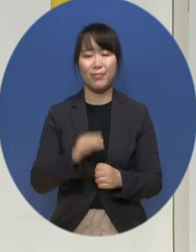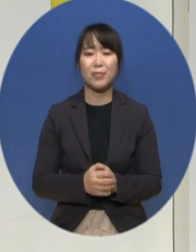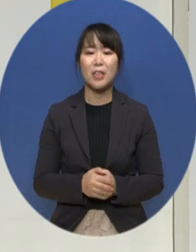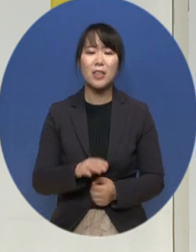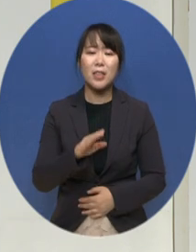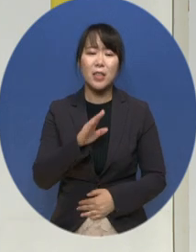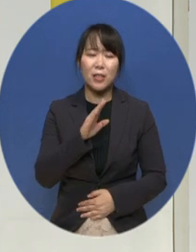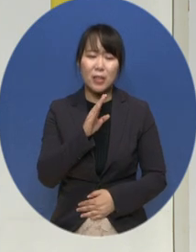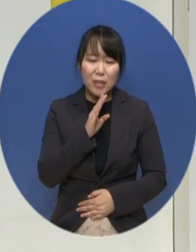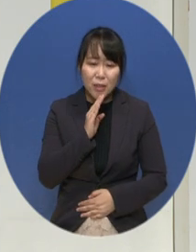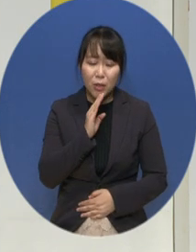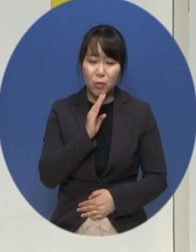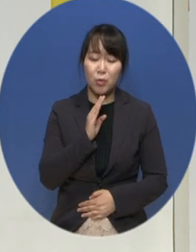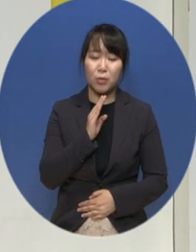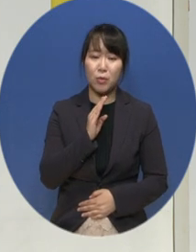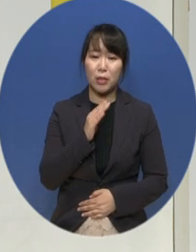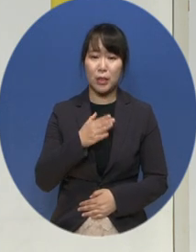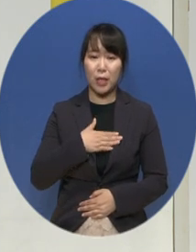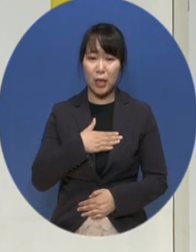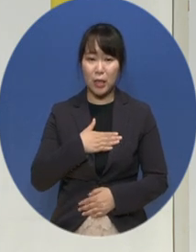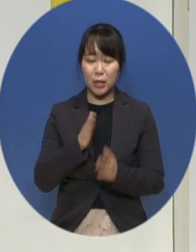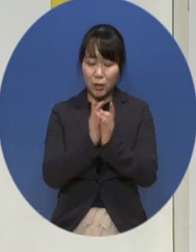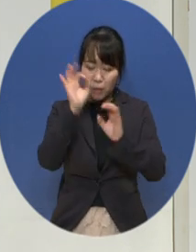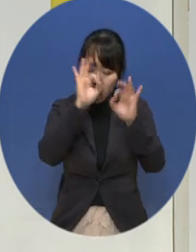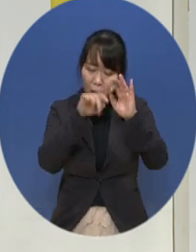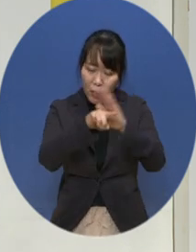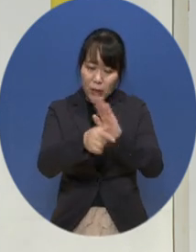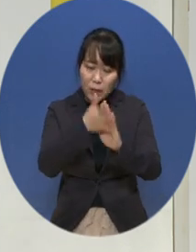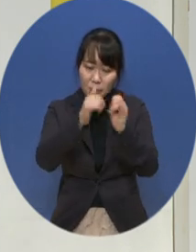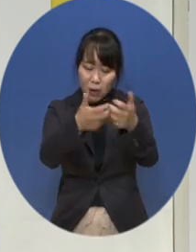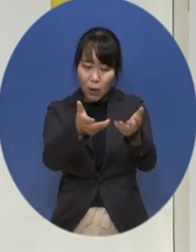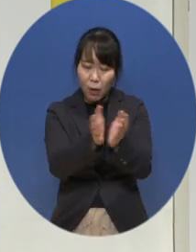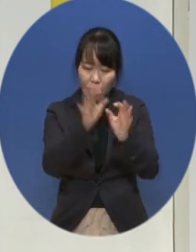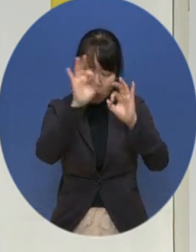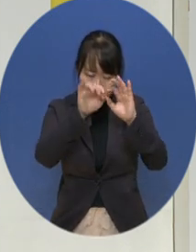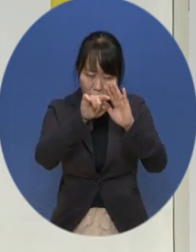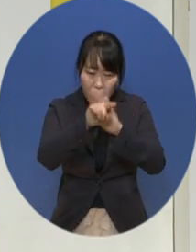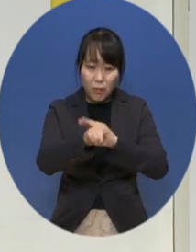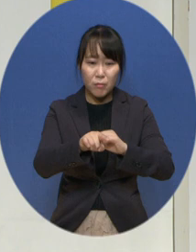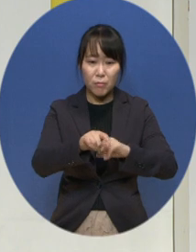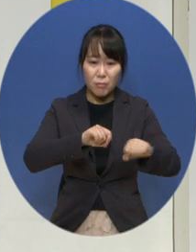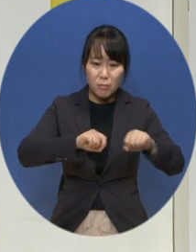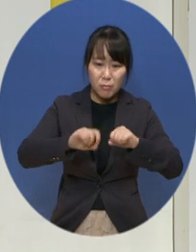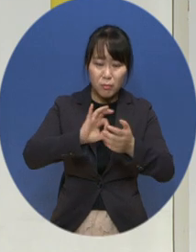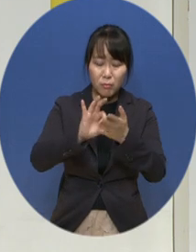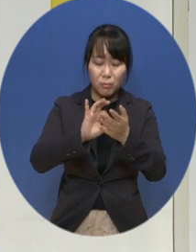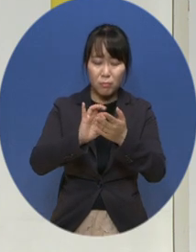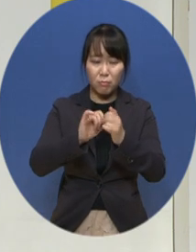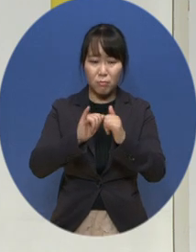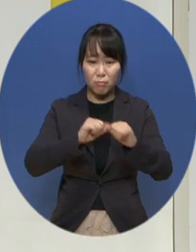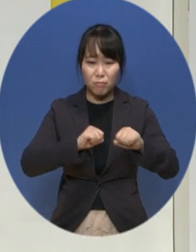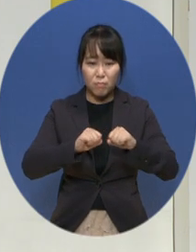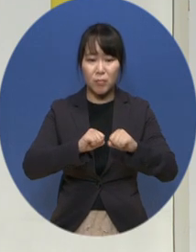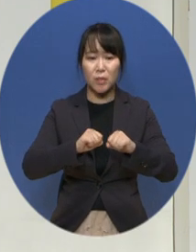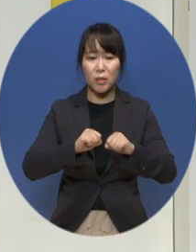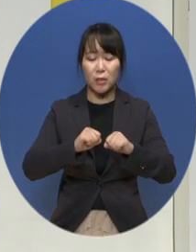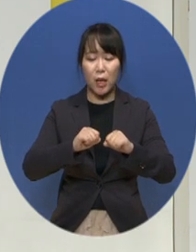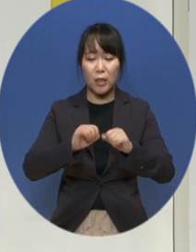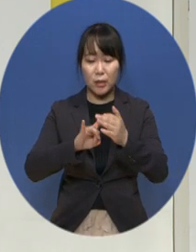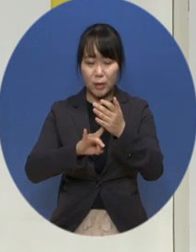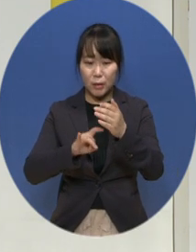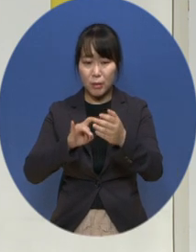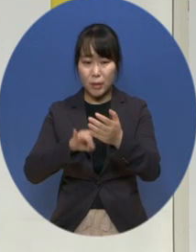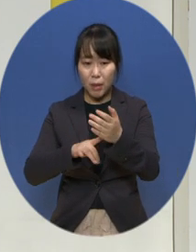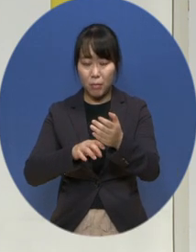진짜 진정으로 어 제가 찾아가서 91 한테 찾아가도 숨이 정도 뭐 납사 죽고 눈 같은 그런